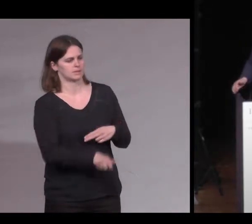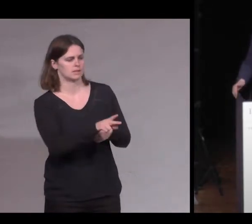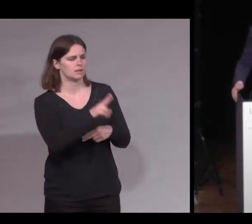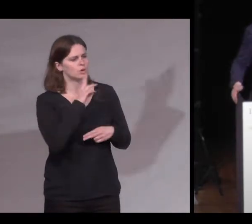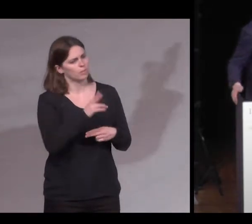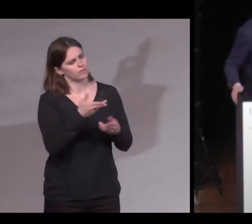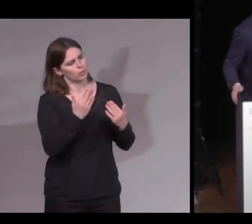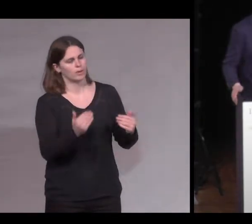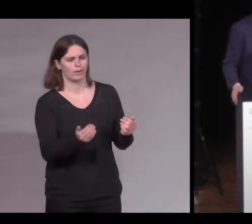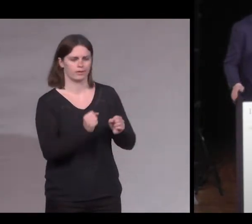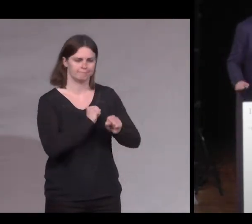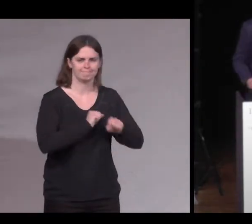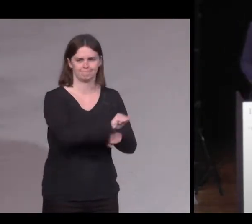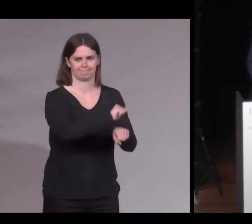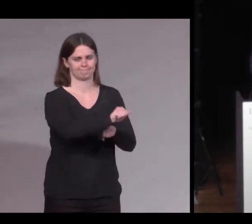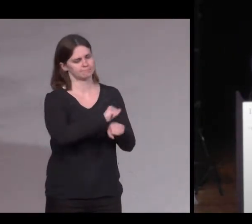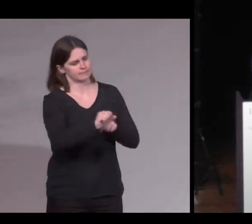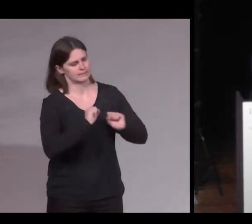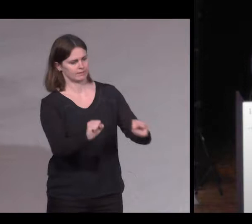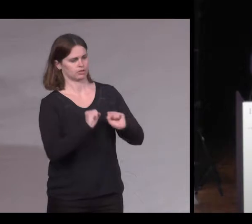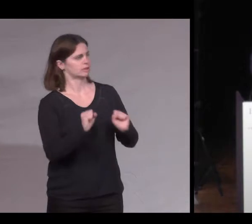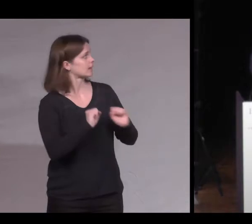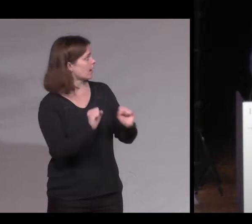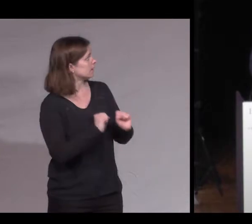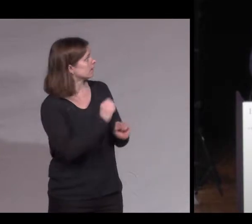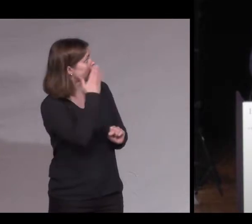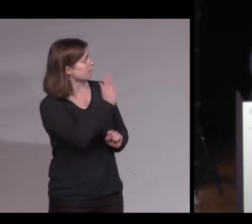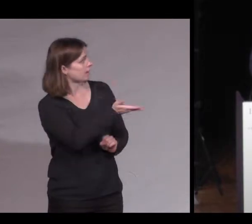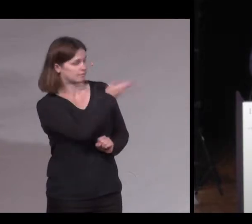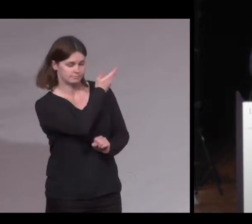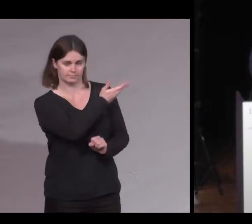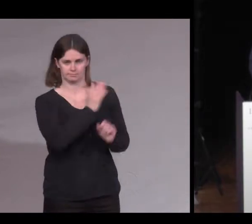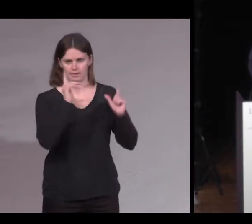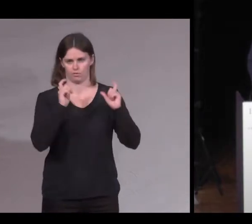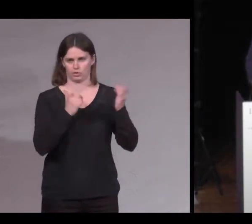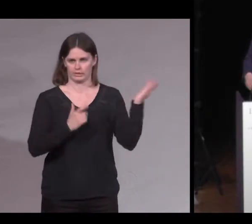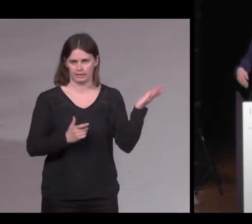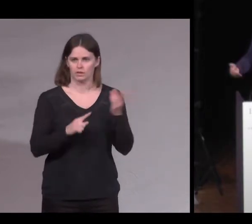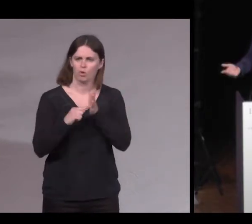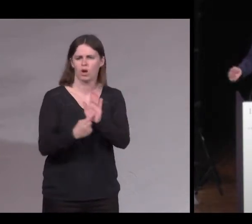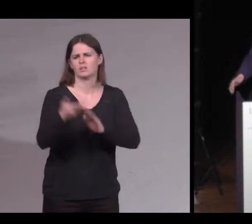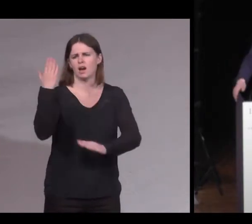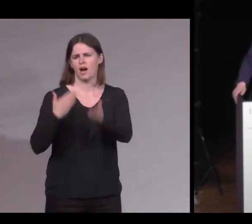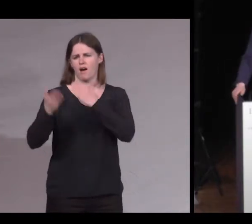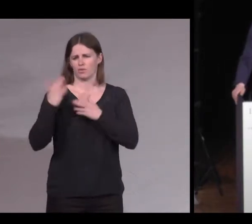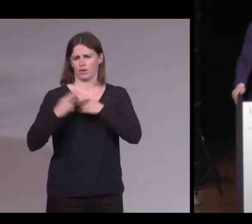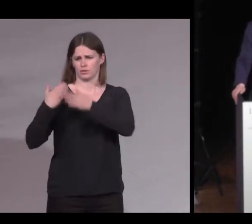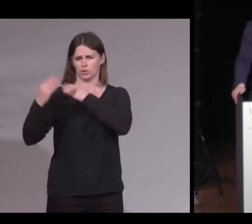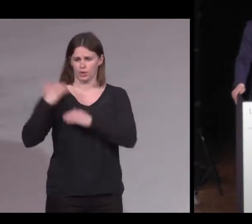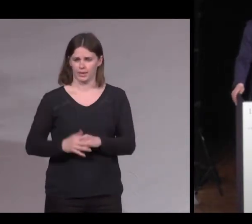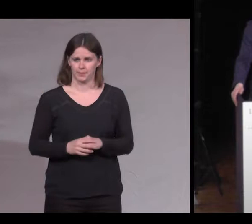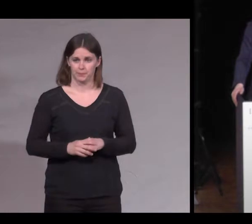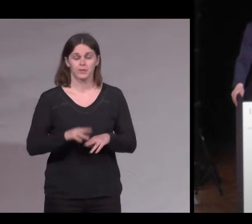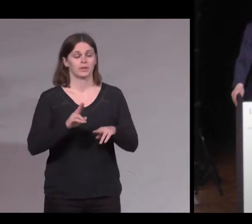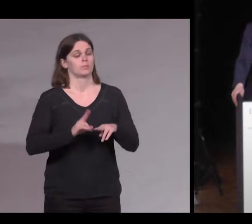biofeedbacku. Takže takhle vypadala nějakým způsobem mechanická historie a v podstatě současnost, budu